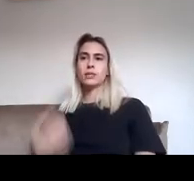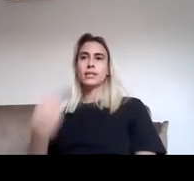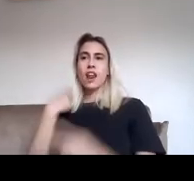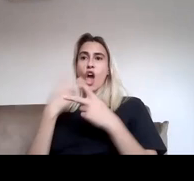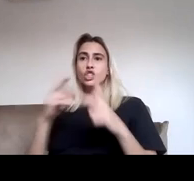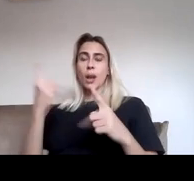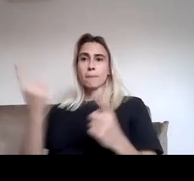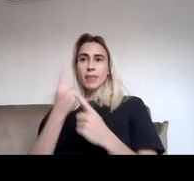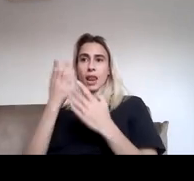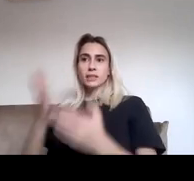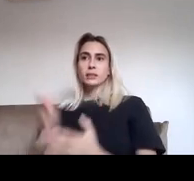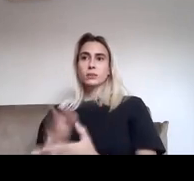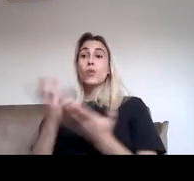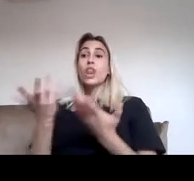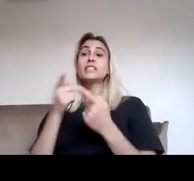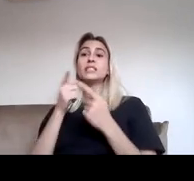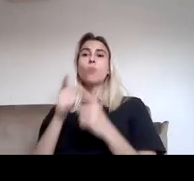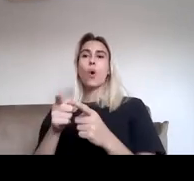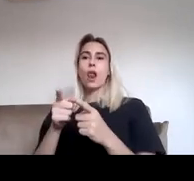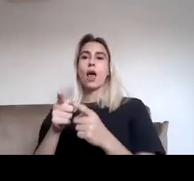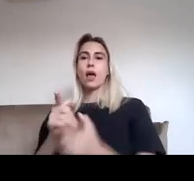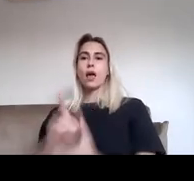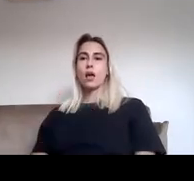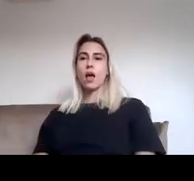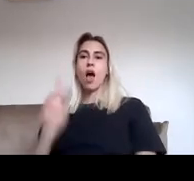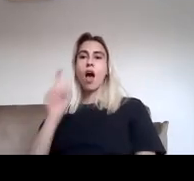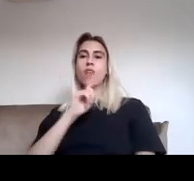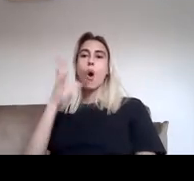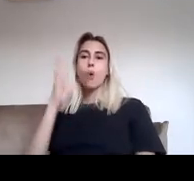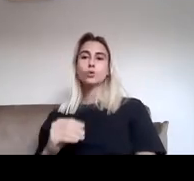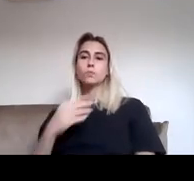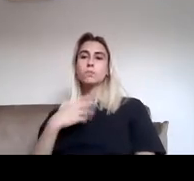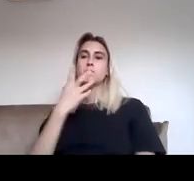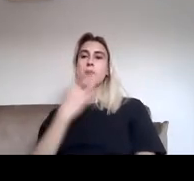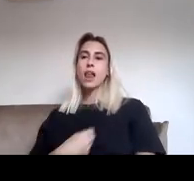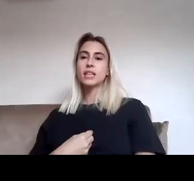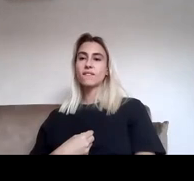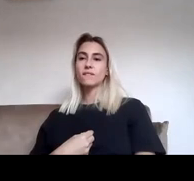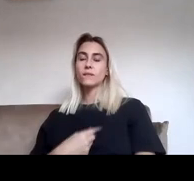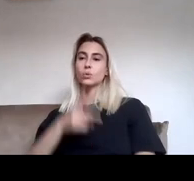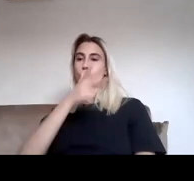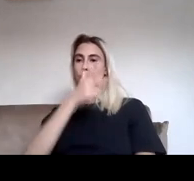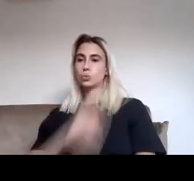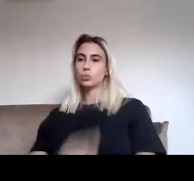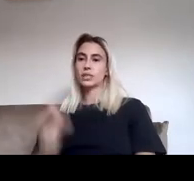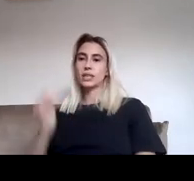hatlardan bir tanesi. Ve nasıl bu şekilde bir hata oluşmuş maalesef. Çok üzücü geldi